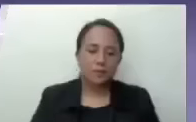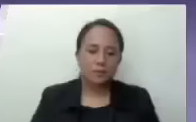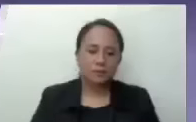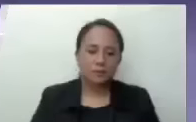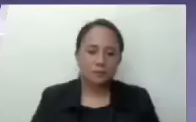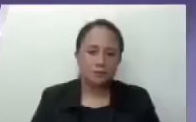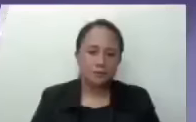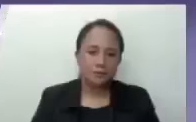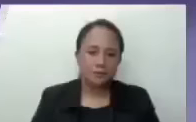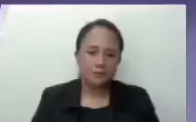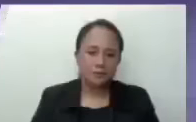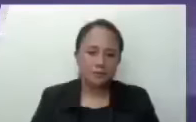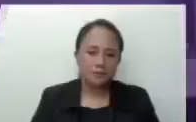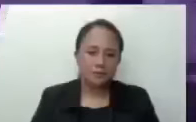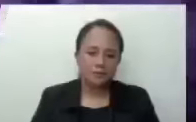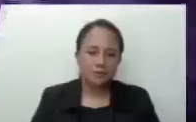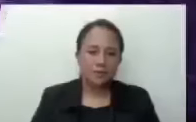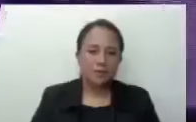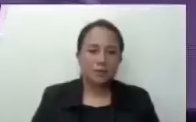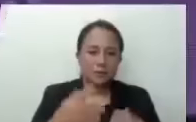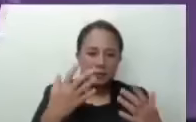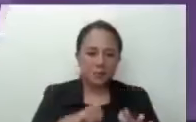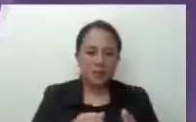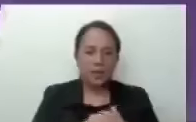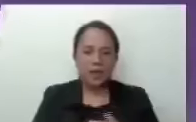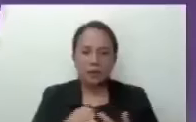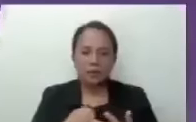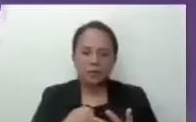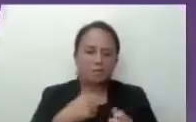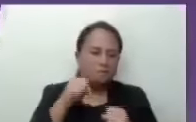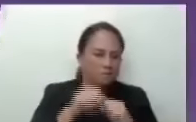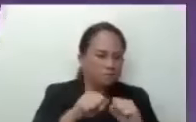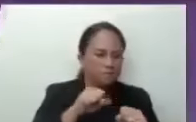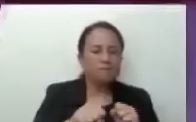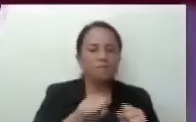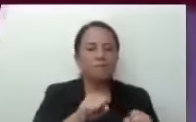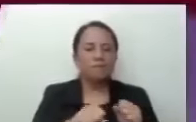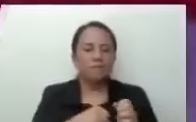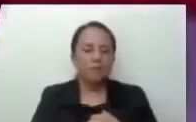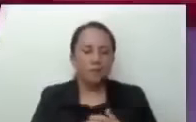pagtuto matapos magpakawala ng malulutong na combination punches